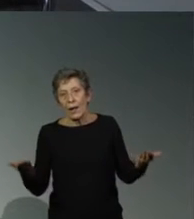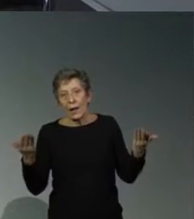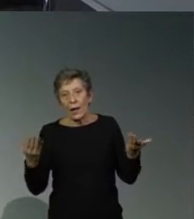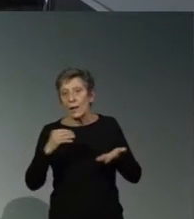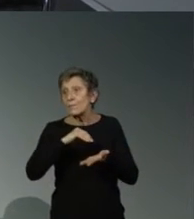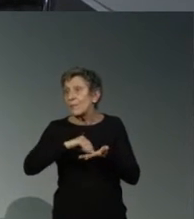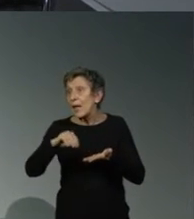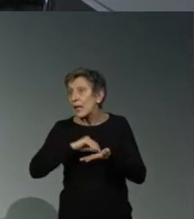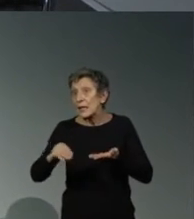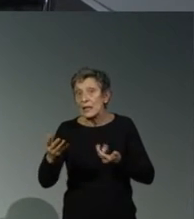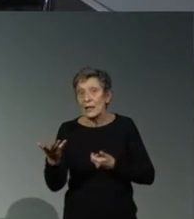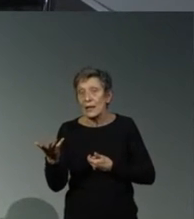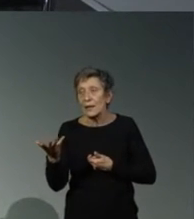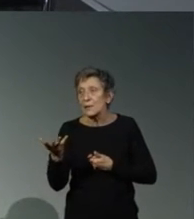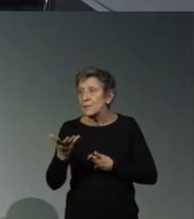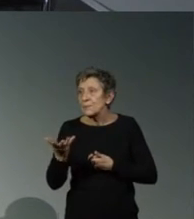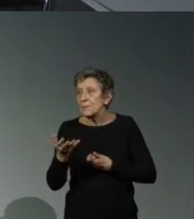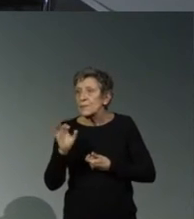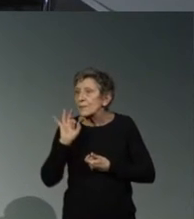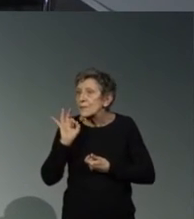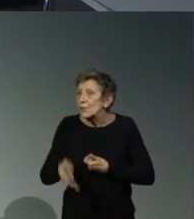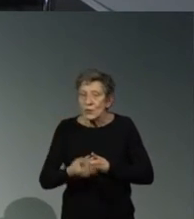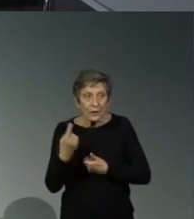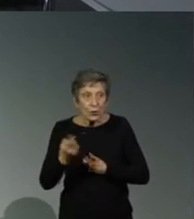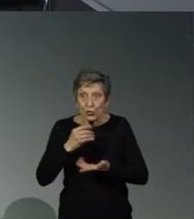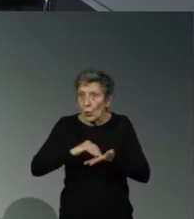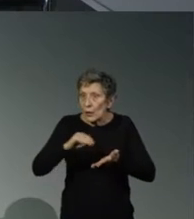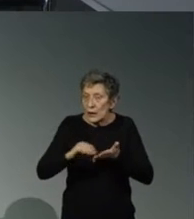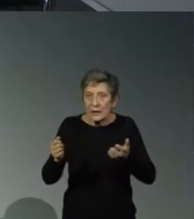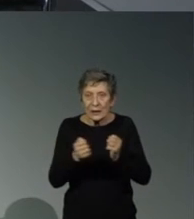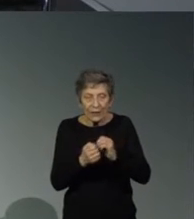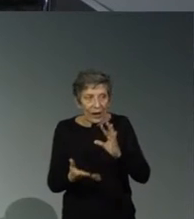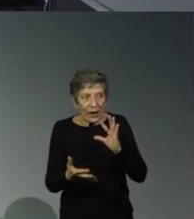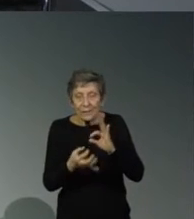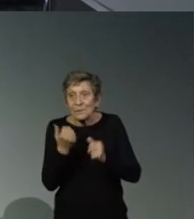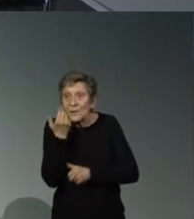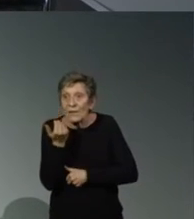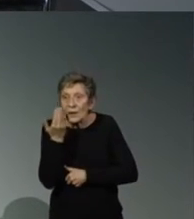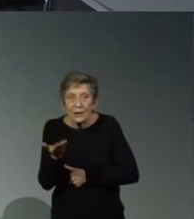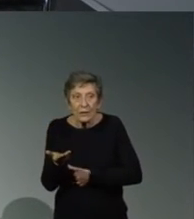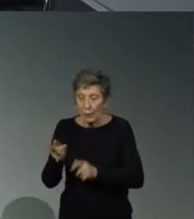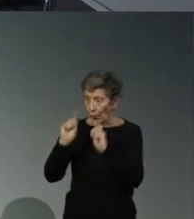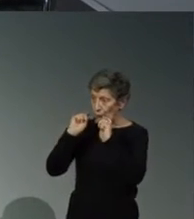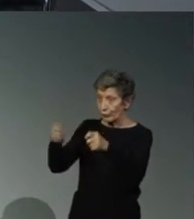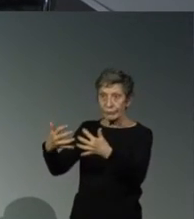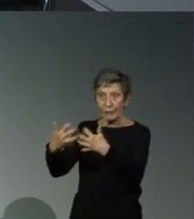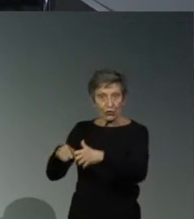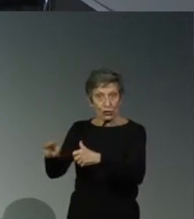c'est toujours aussi. Enfin, on fait avec ses problématiques affectives et c'est difficile de déléguer à une machine le traitement de ces